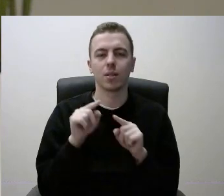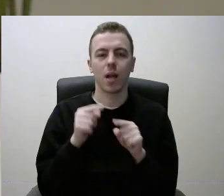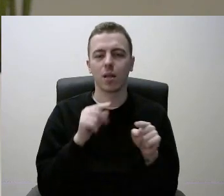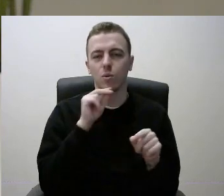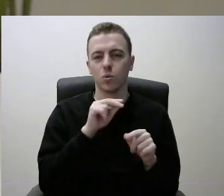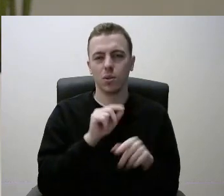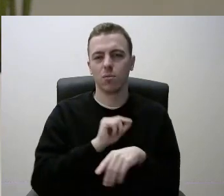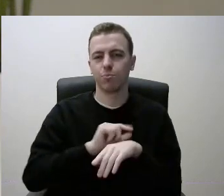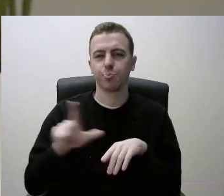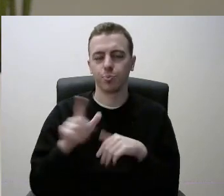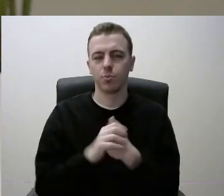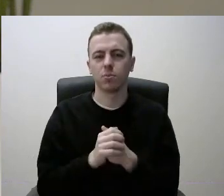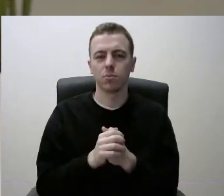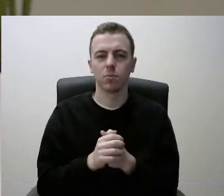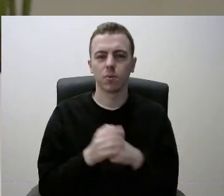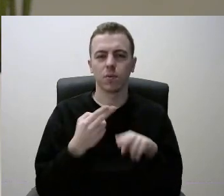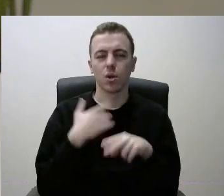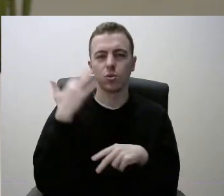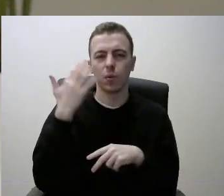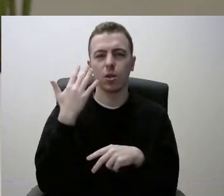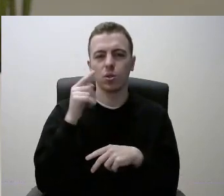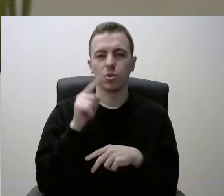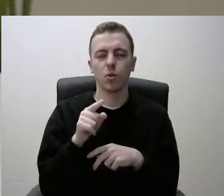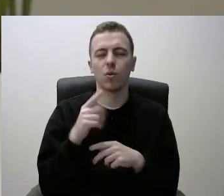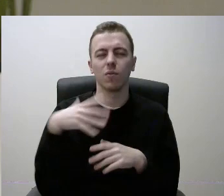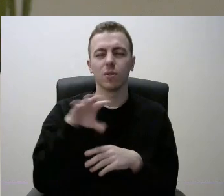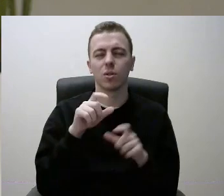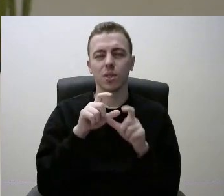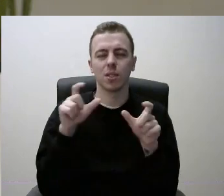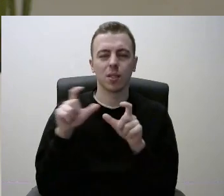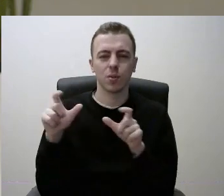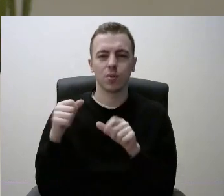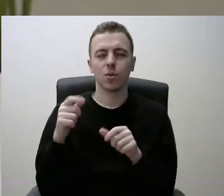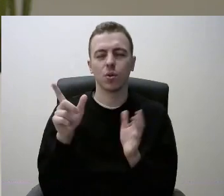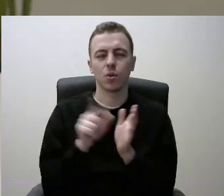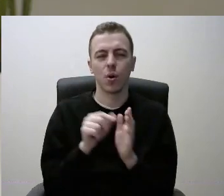nusikalstamumą. Ir aš manyčiau, kad visos institucijos turi daryti